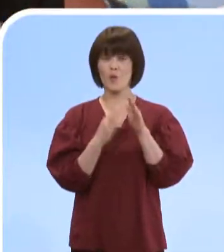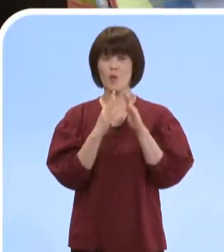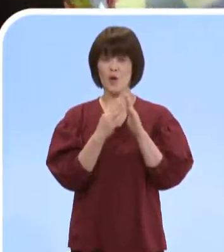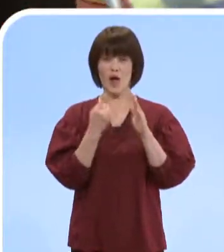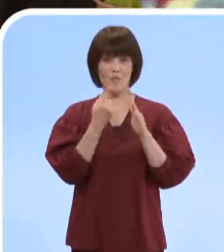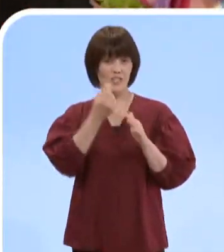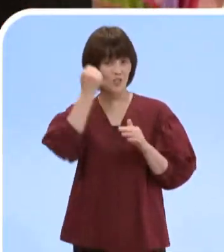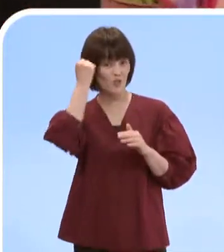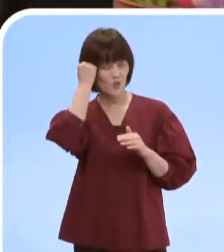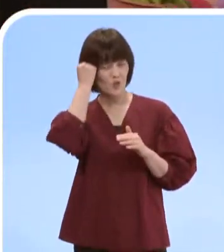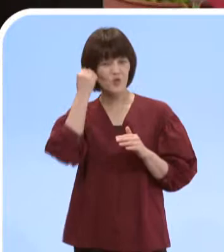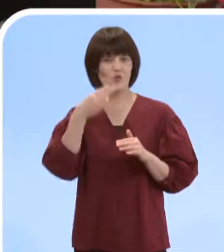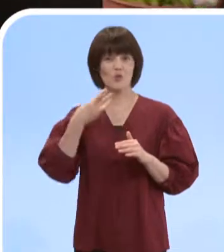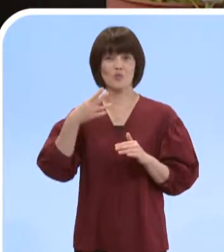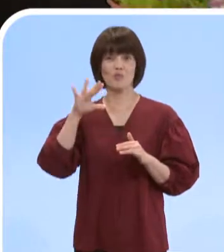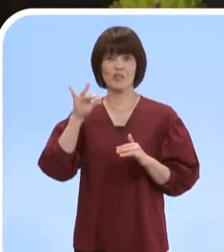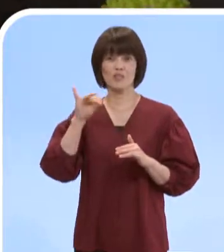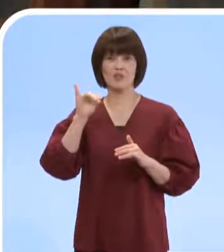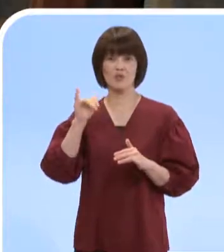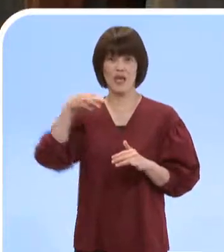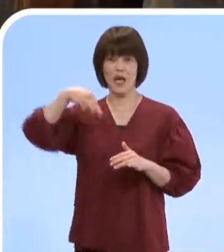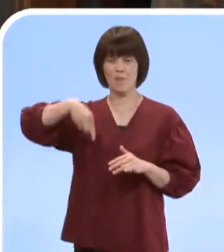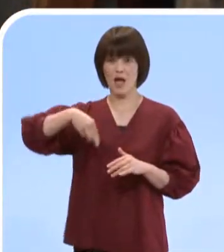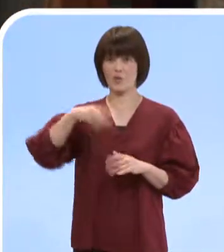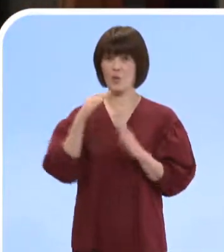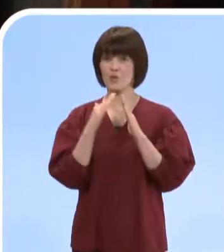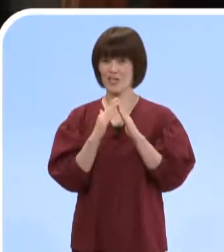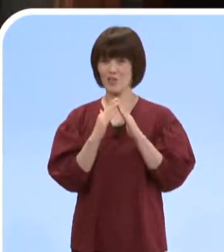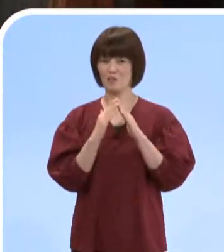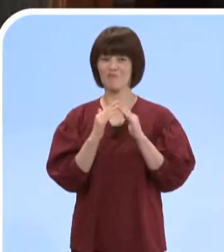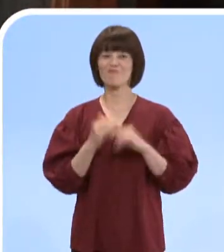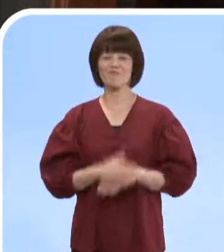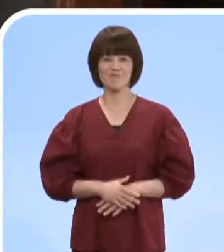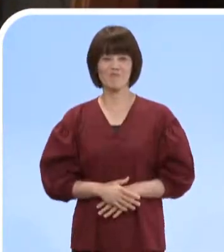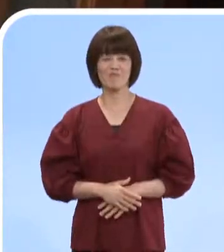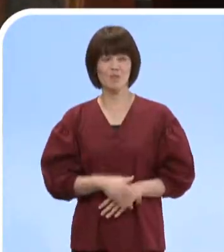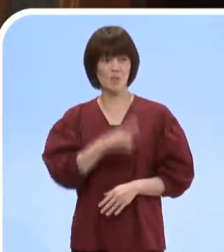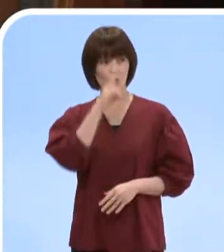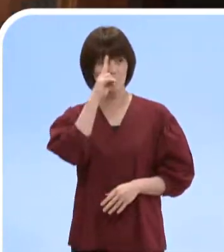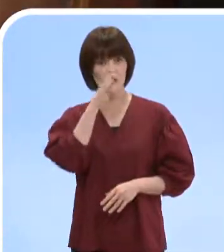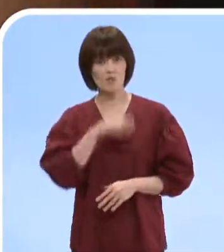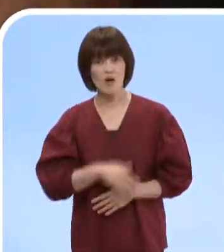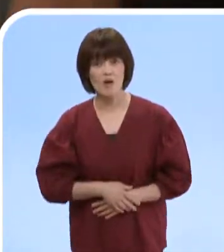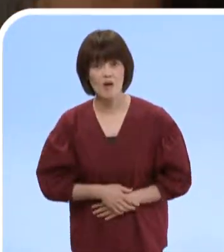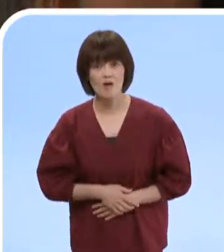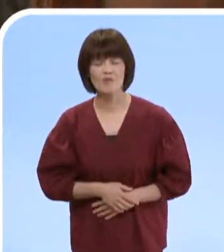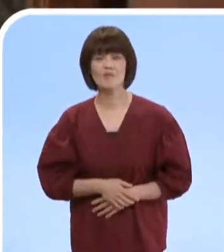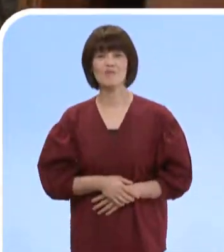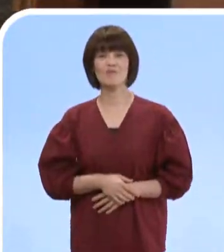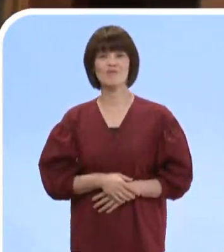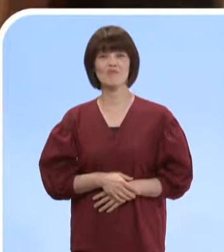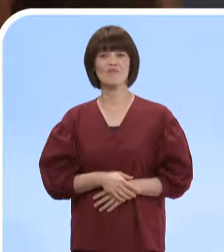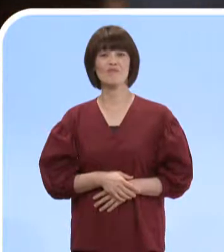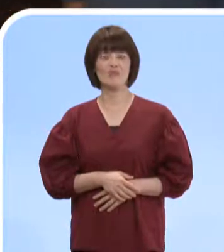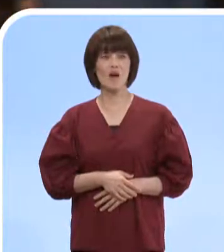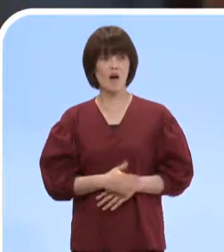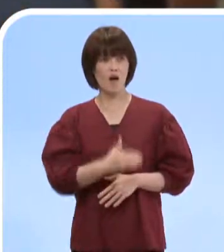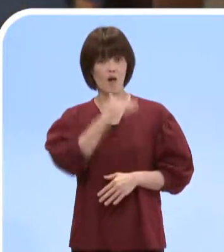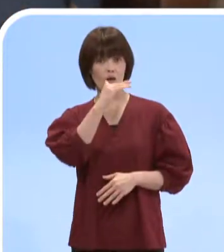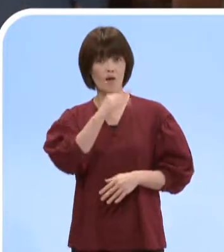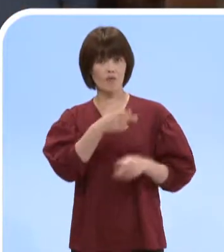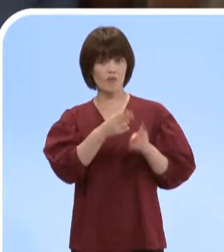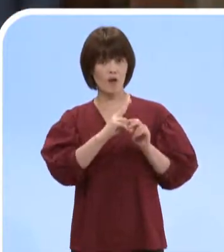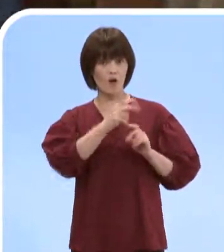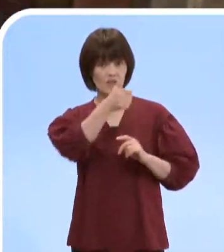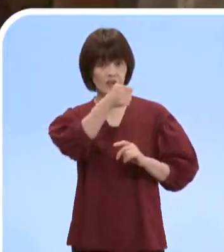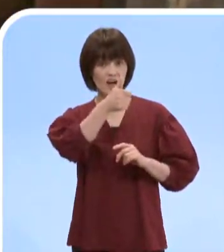農家民宿三ツ山の里。こんにちは。失礼します。 あ、どうもどうも。